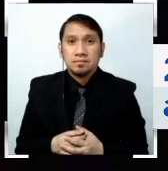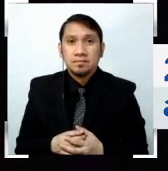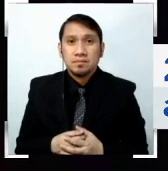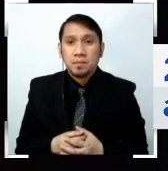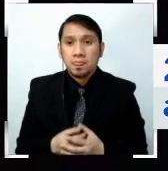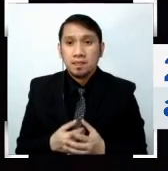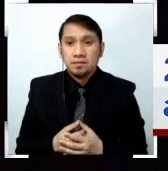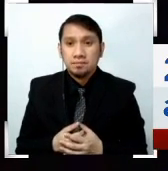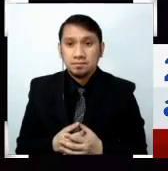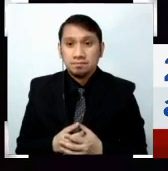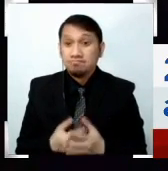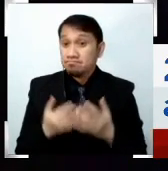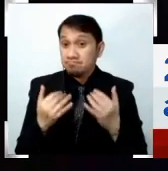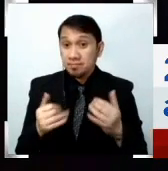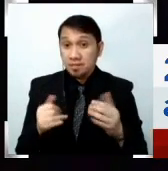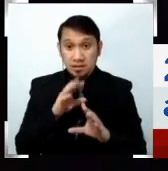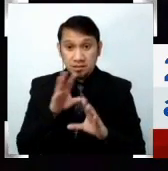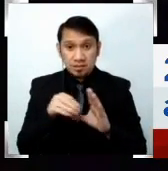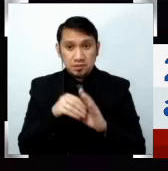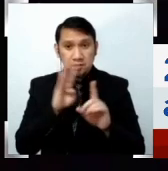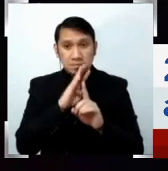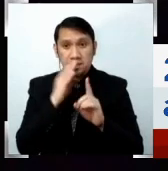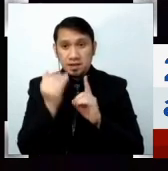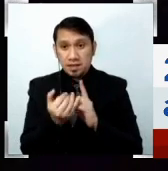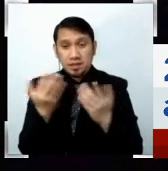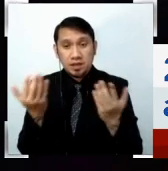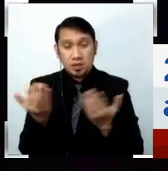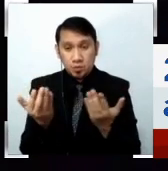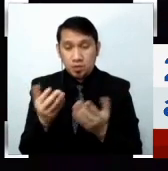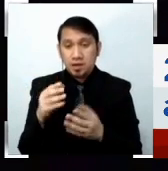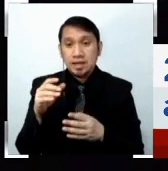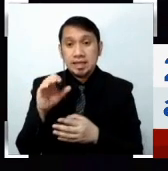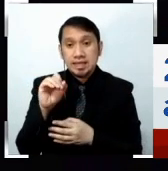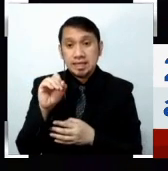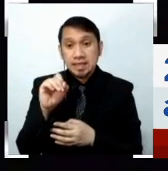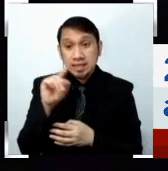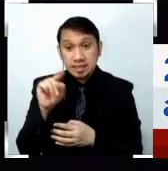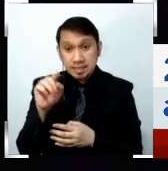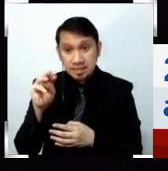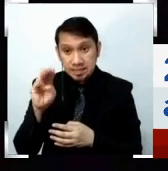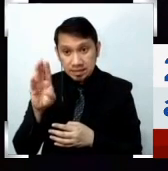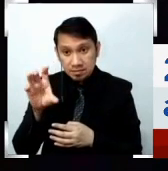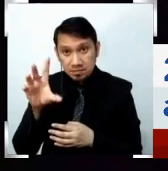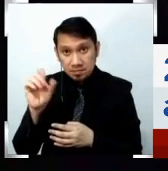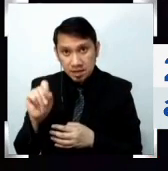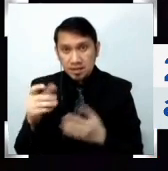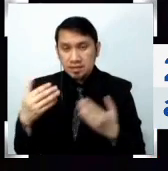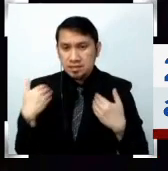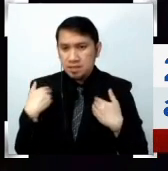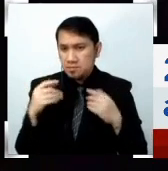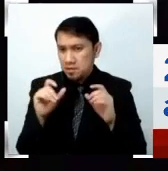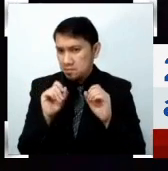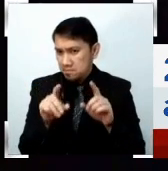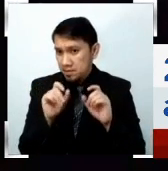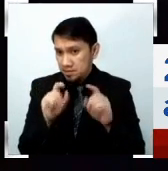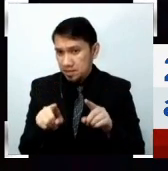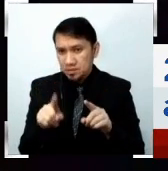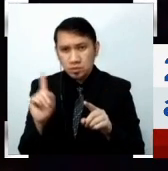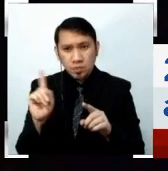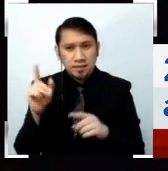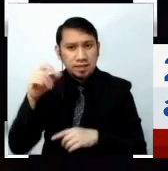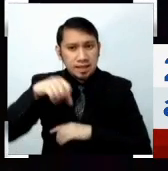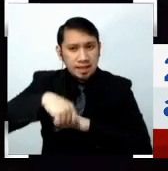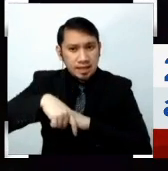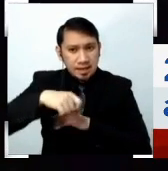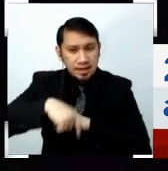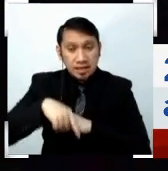Sa bahagi ito ng barangay San Juan sa Narciso Zambales, napagkasunduan ang bentahan pasado alas 11 kagabi. Matsagang nag-aabang ang mga